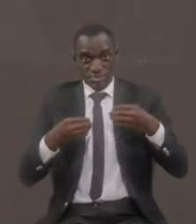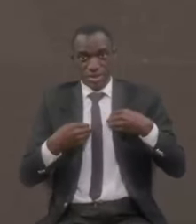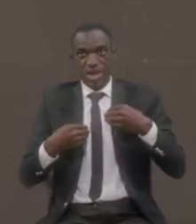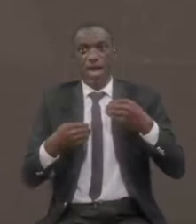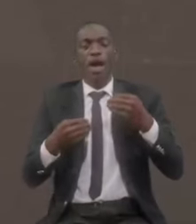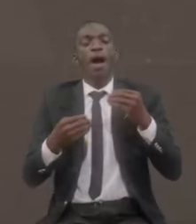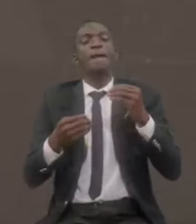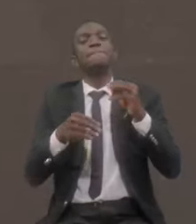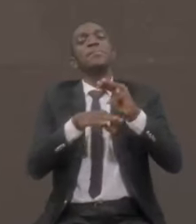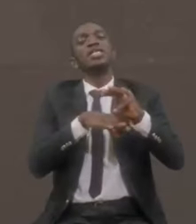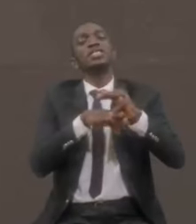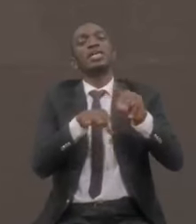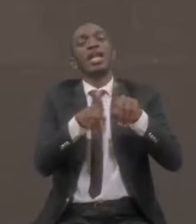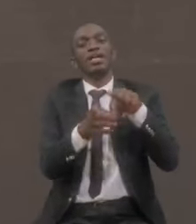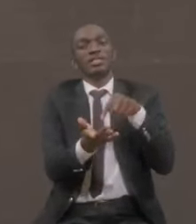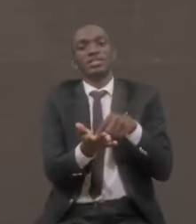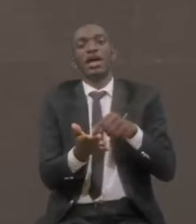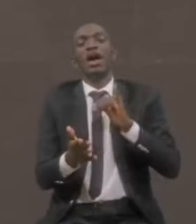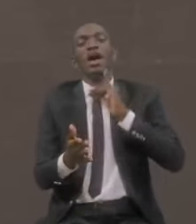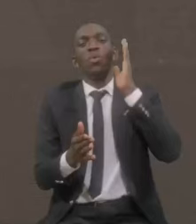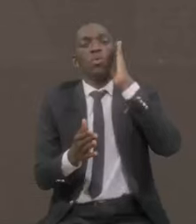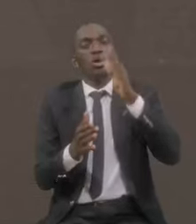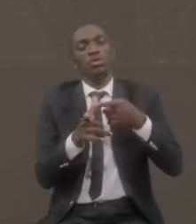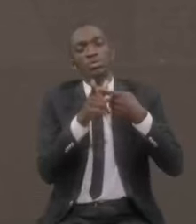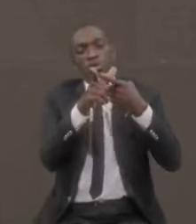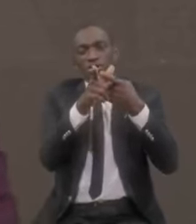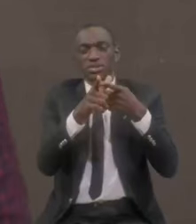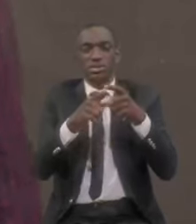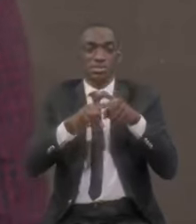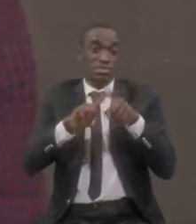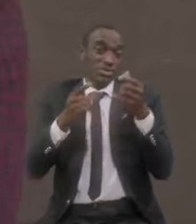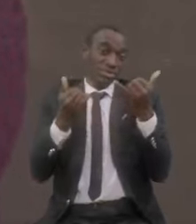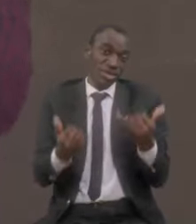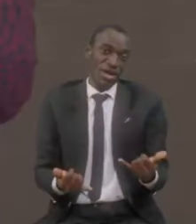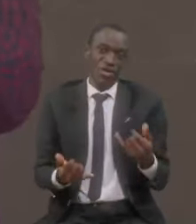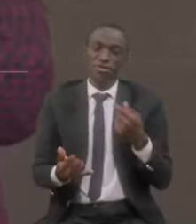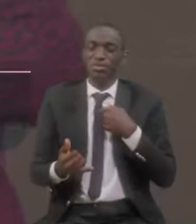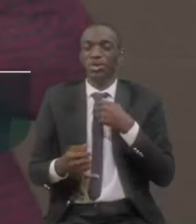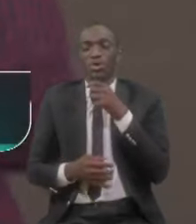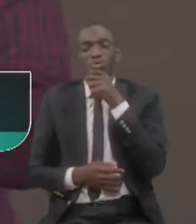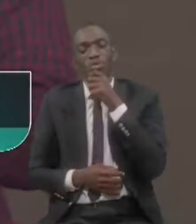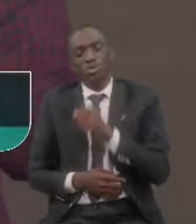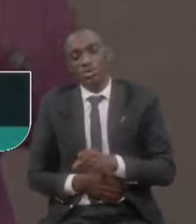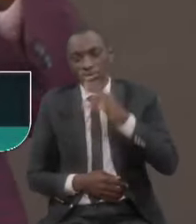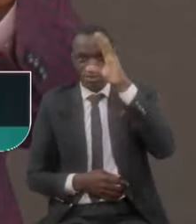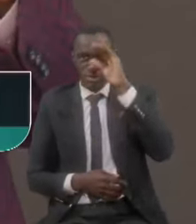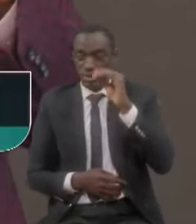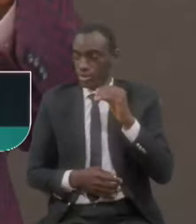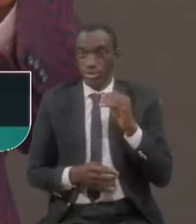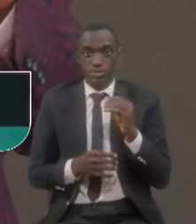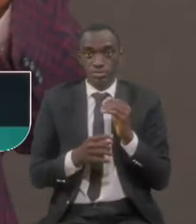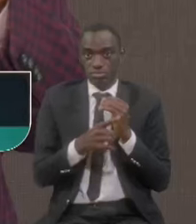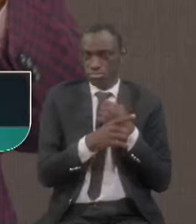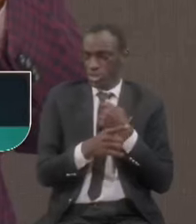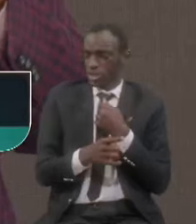j'allais courir. Mais maintenant, je suis vieux. Et je dis, mon frère, ma